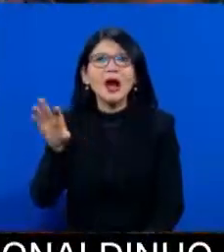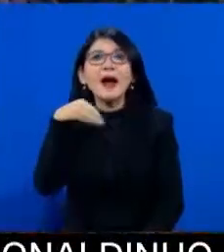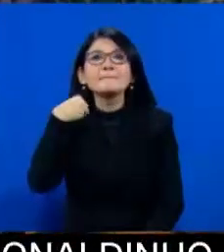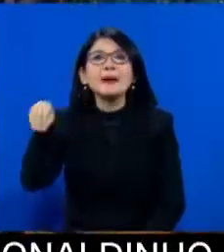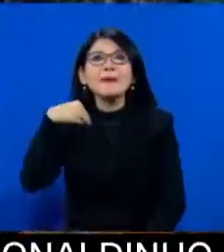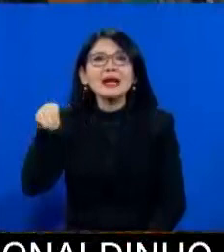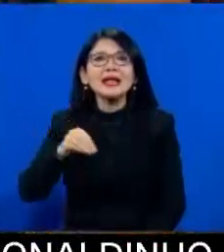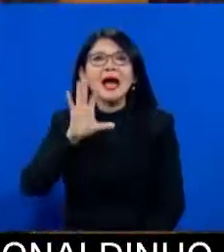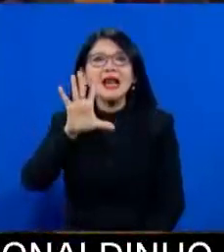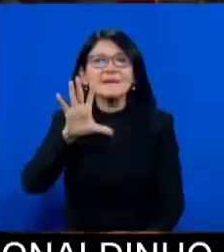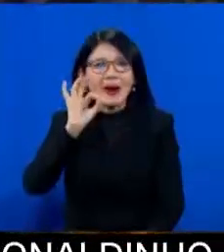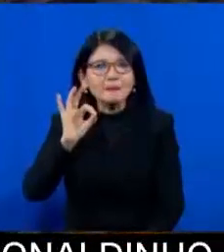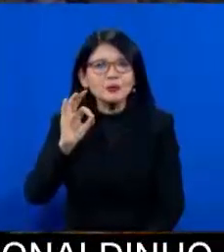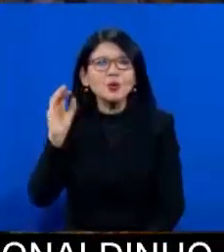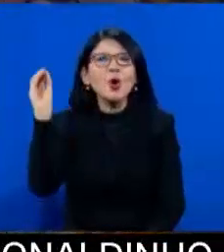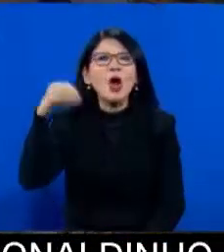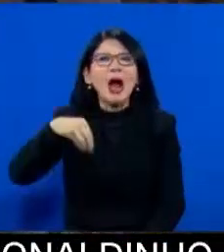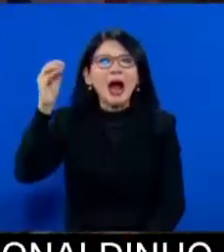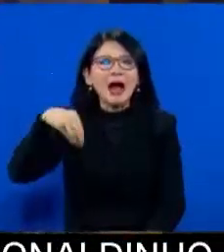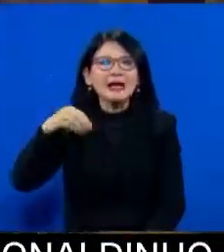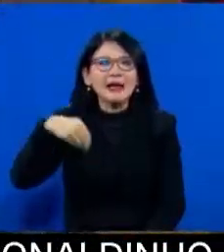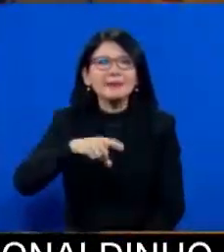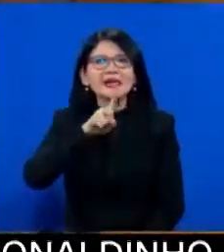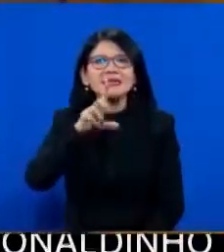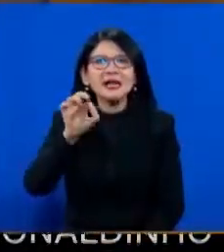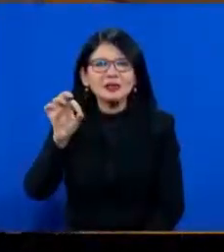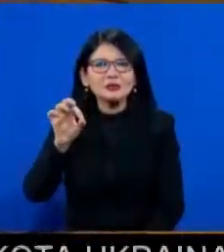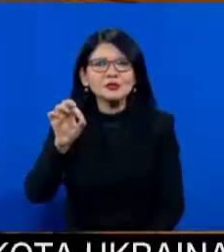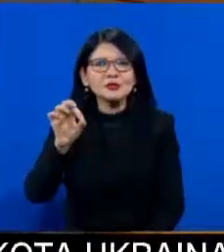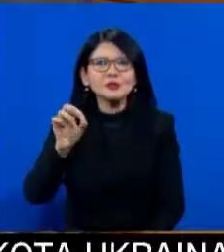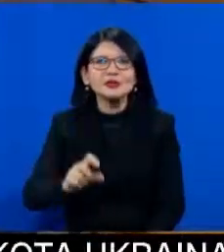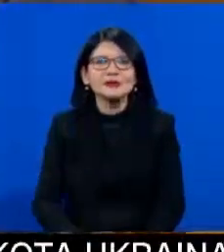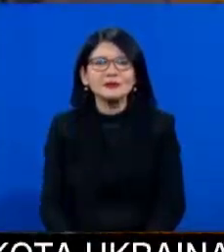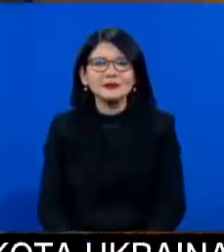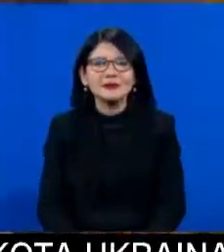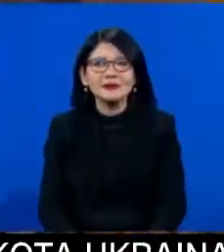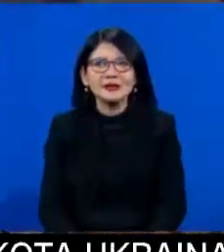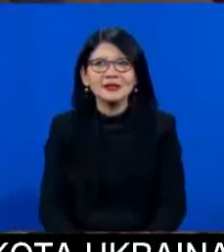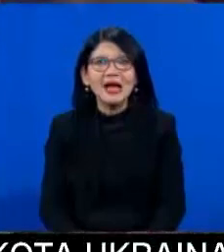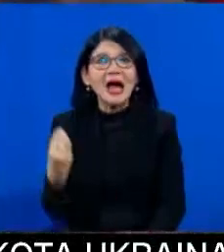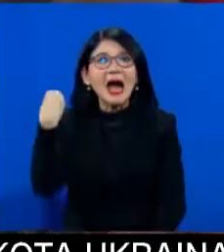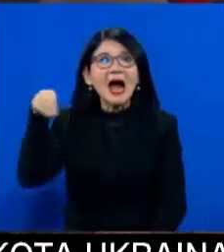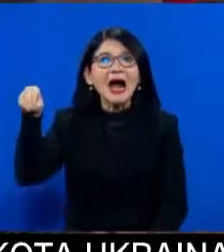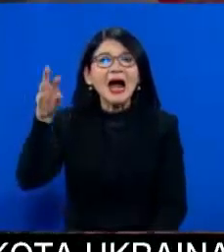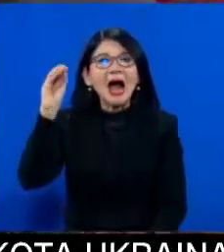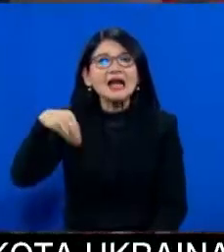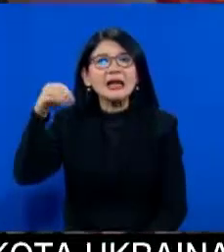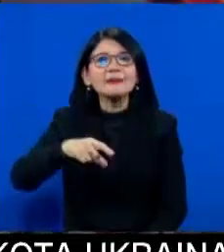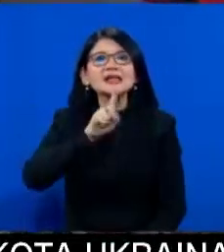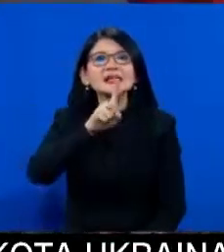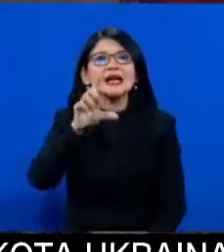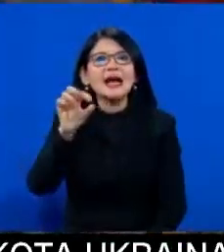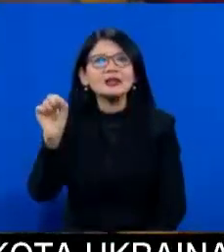Wih, bebeknya ayamnya 50 ekor. Sampai 100. Ekor apa kilo Bu? Ekor semua, enggak ada kilo. Ayamnya sampai 100 ekor